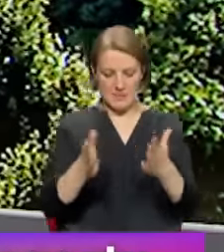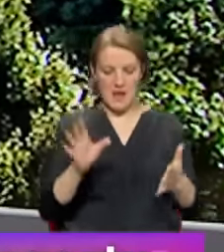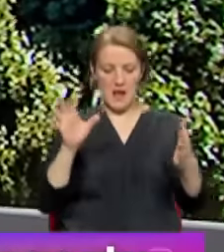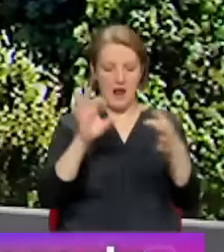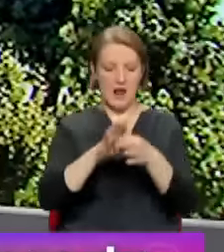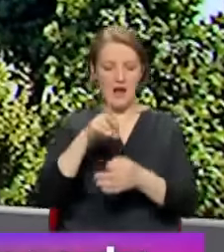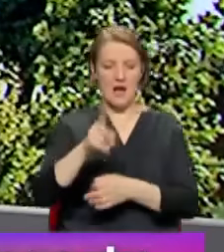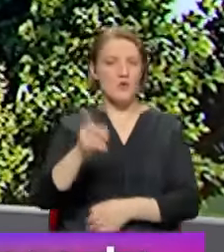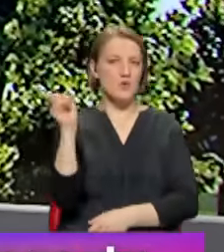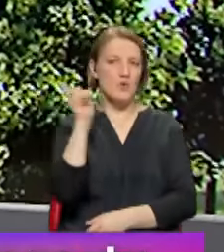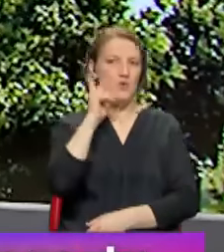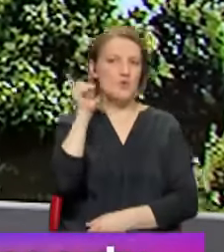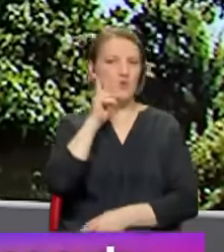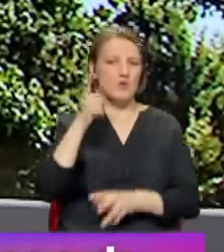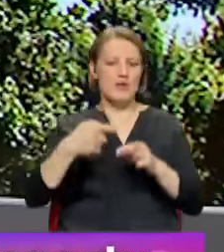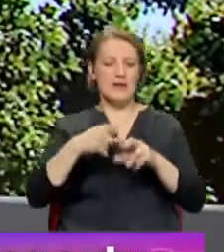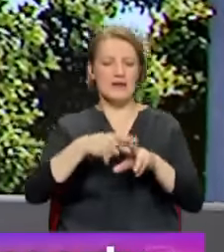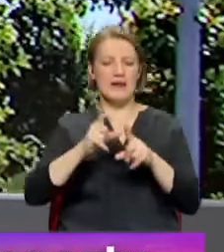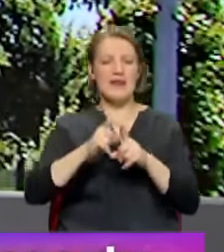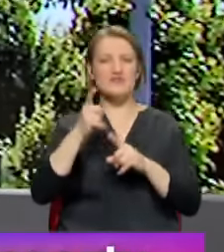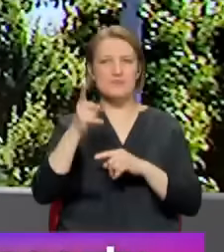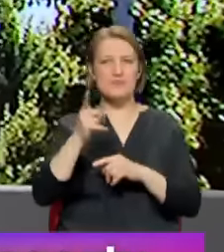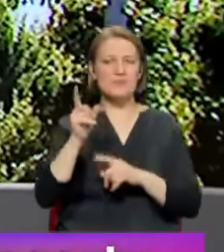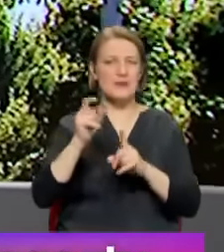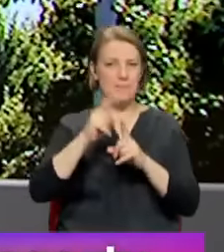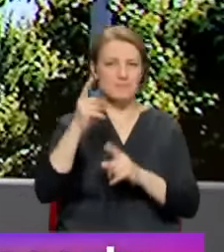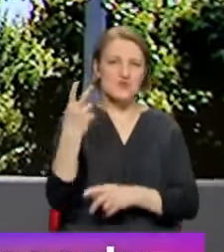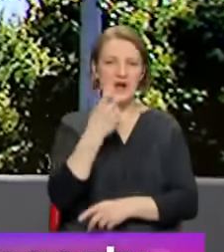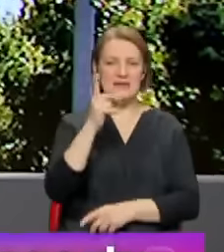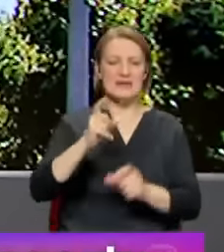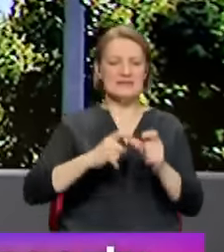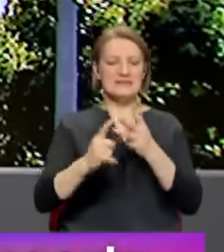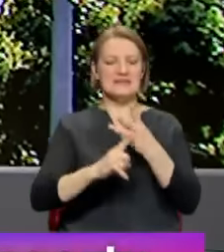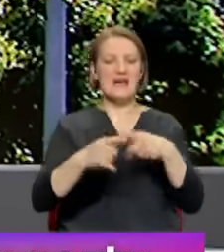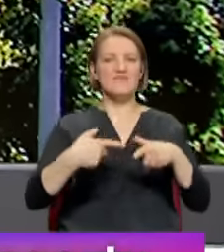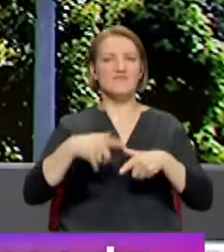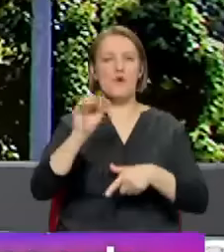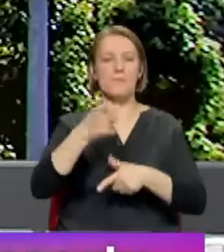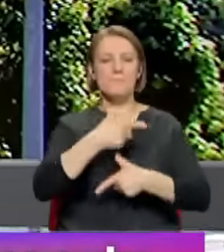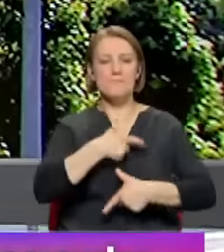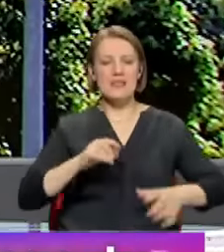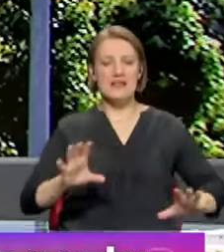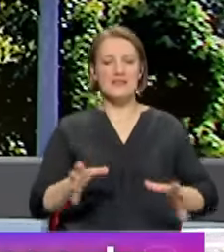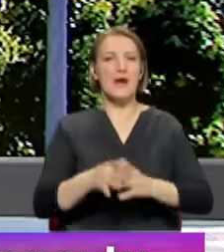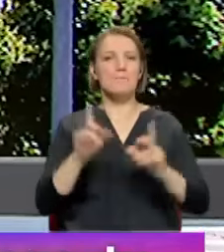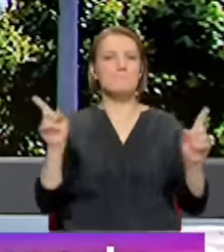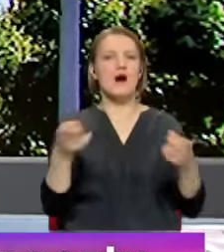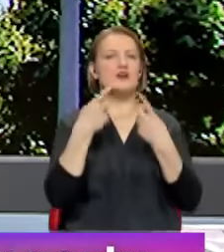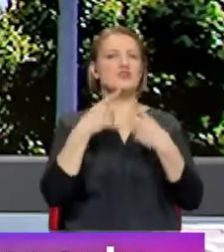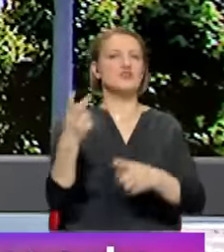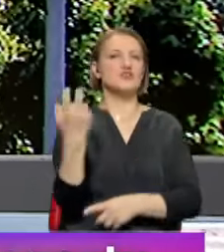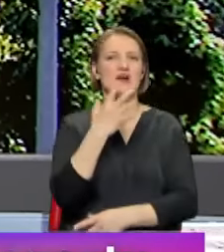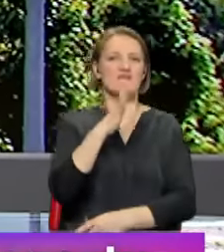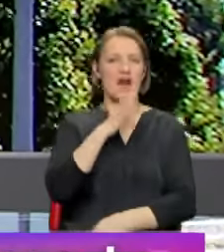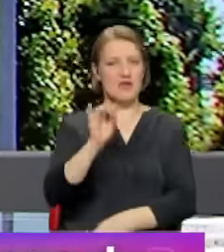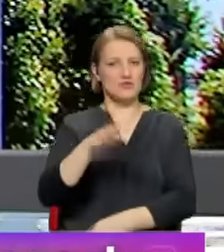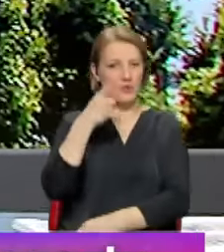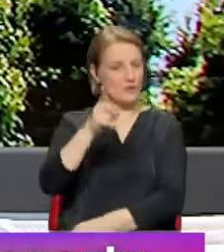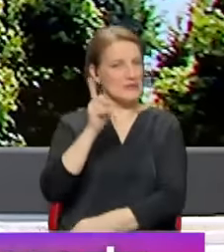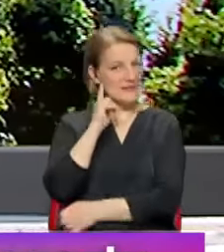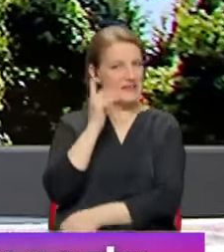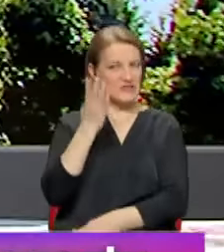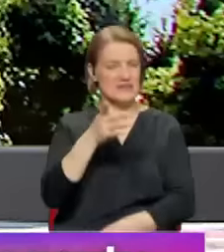ilgili ünlü rapçi Sefo ve onun da bir milli takım marşı şarkısı var. Az sonra onu